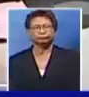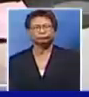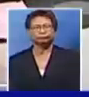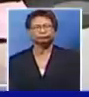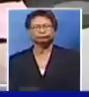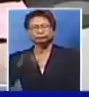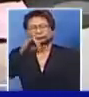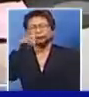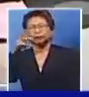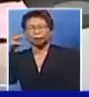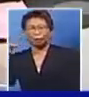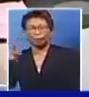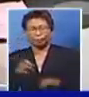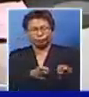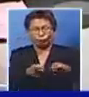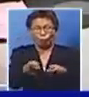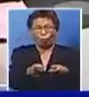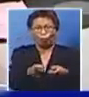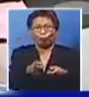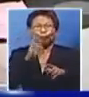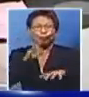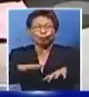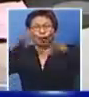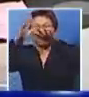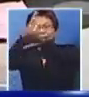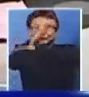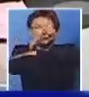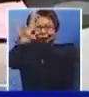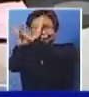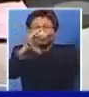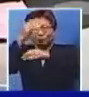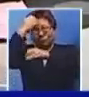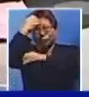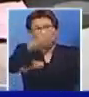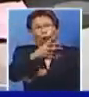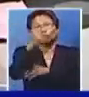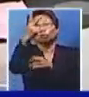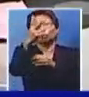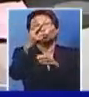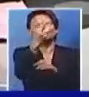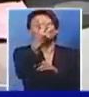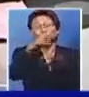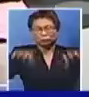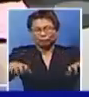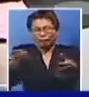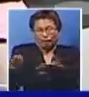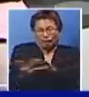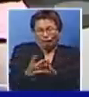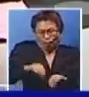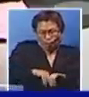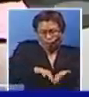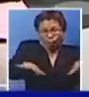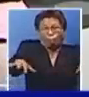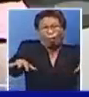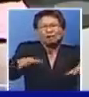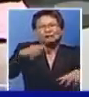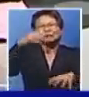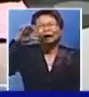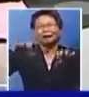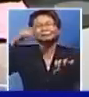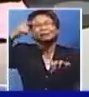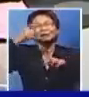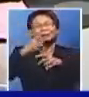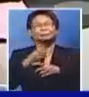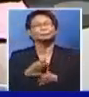Jawatan Kuasa Pengurusan Bencana Negeri Sarawak JPBNS mengisytiharkan dua lagi kawasan baharu wabak penyakit anjing gila atau